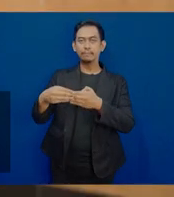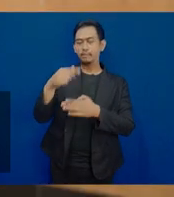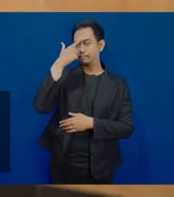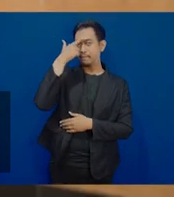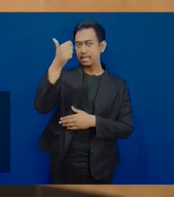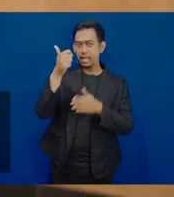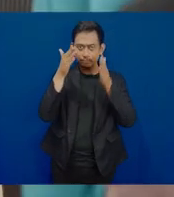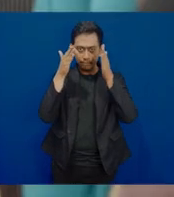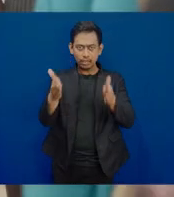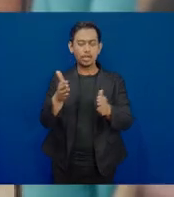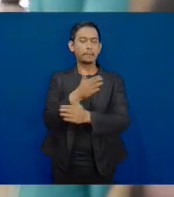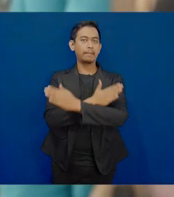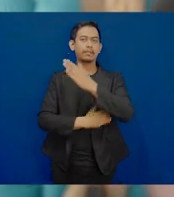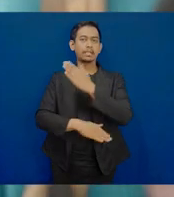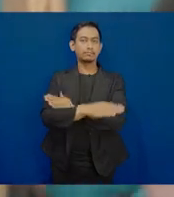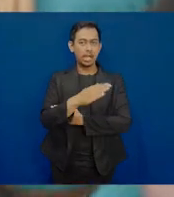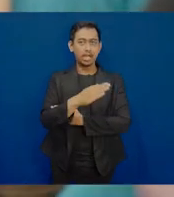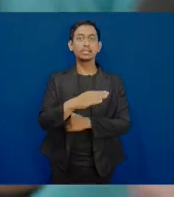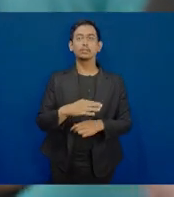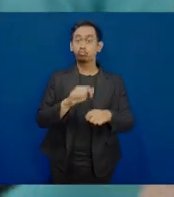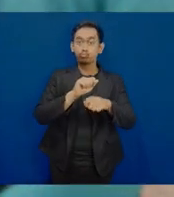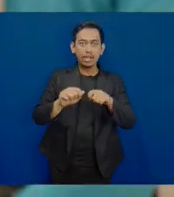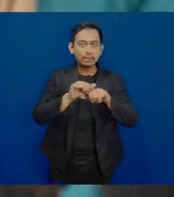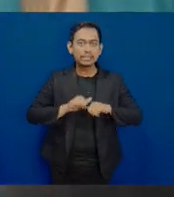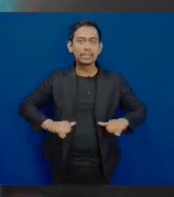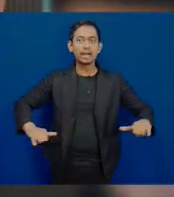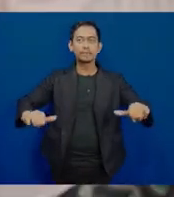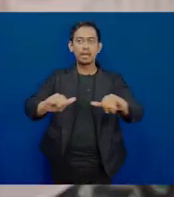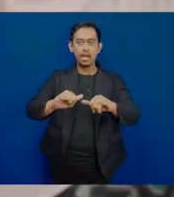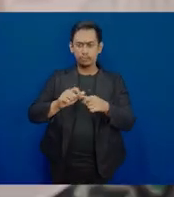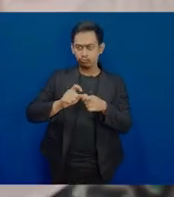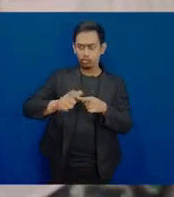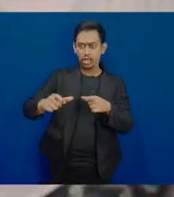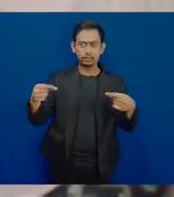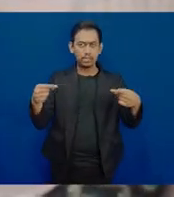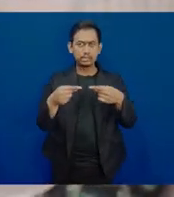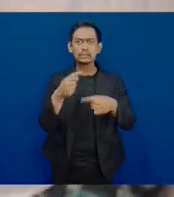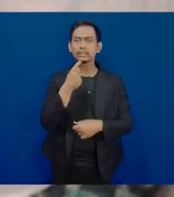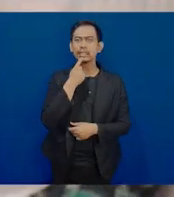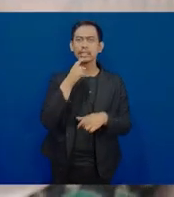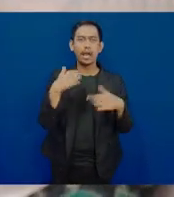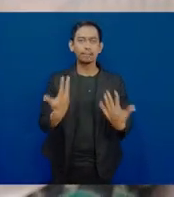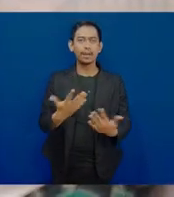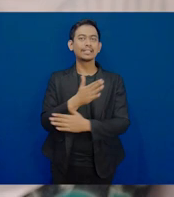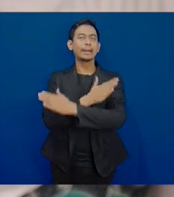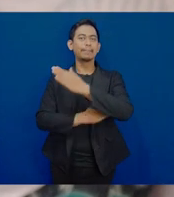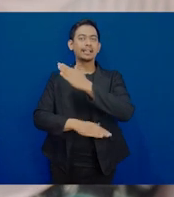teman-teman disabilitas itu tidak langsung terbentuk. Kita melalui beberapa proses terkait dengan pos Bindu